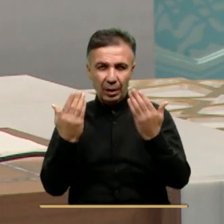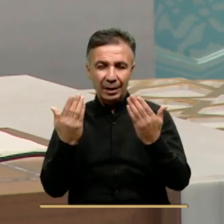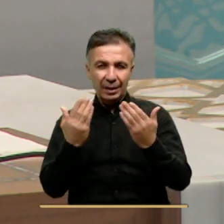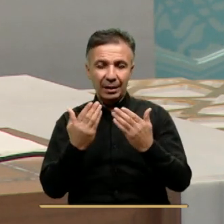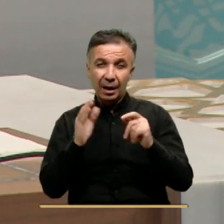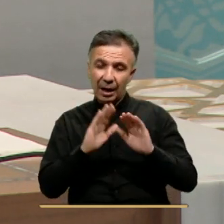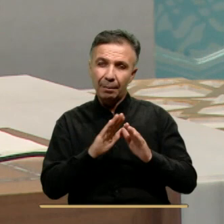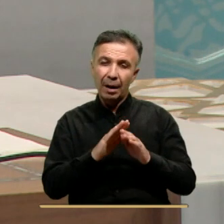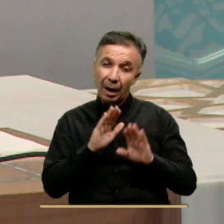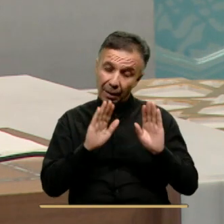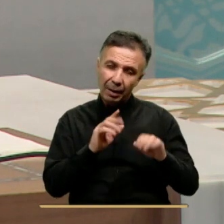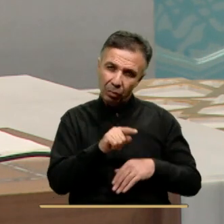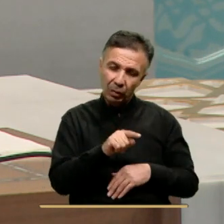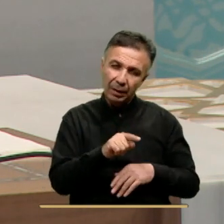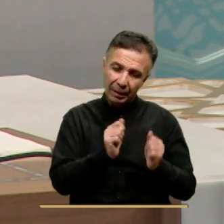ama bununla